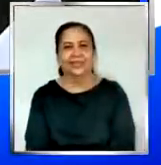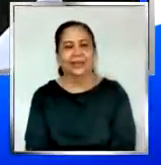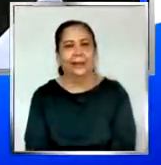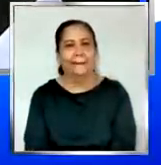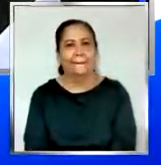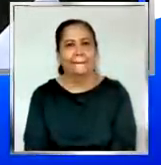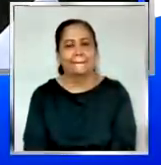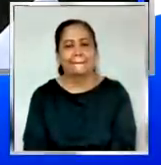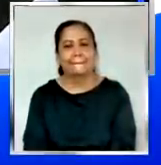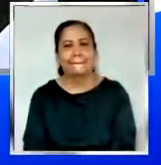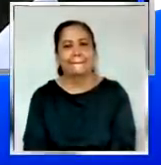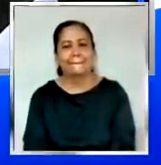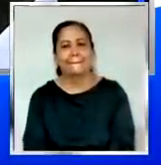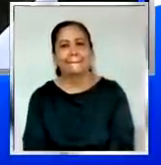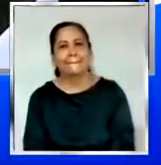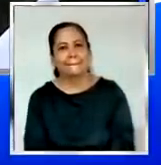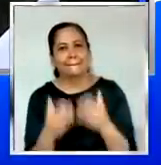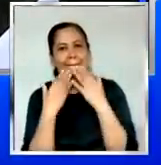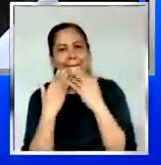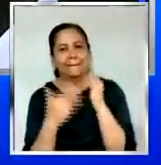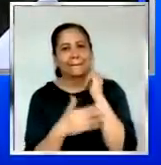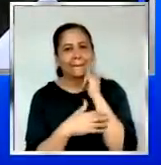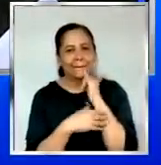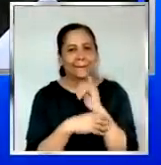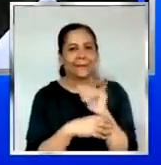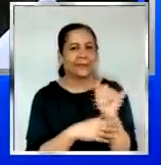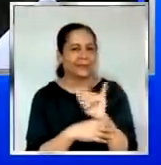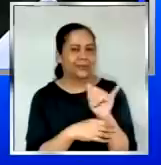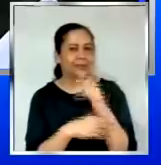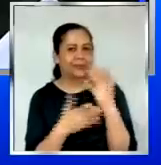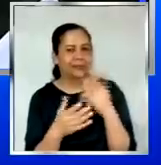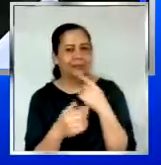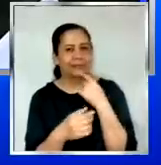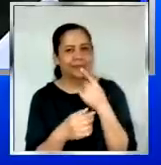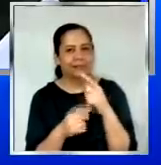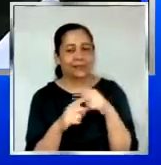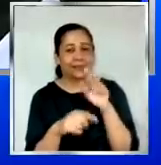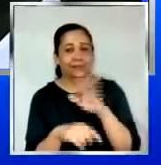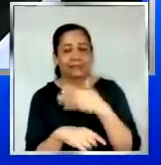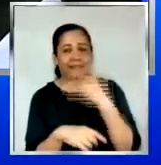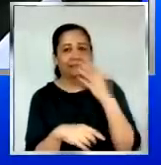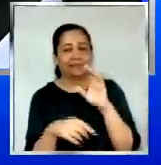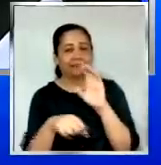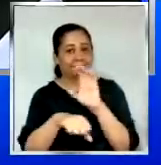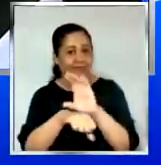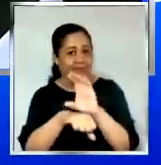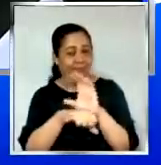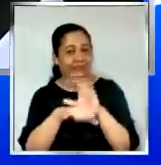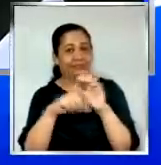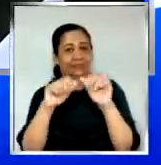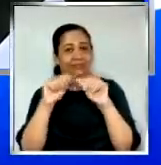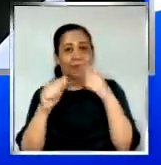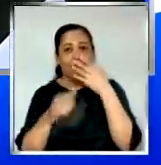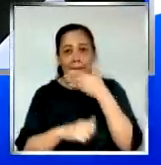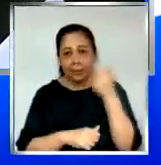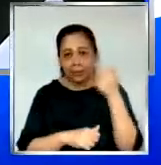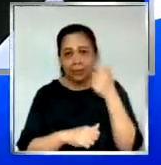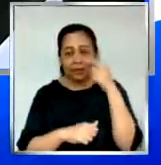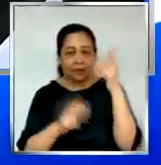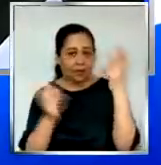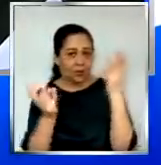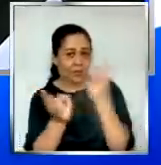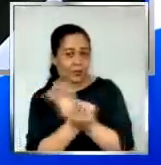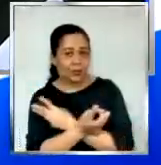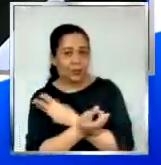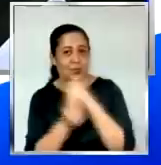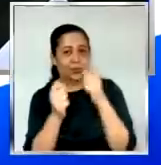Thanks, Iya. Salamat sa iyo, Iya. Gaya ng kanilang sinasabi sa harap ng dambana, for better or for worse, ang